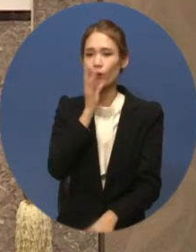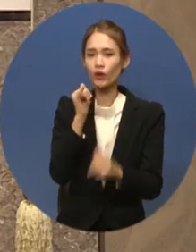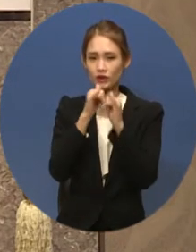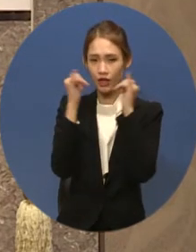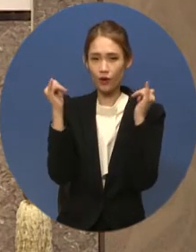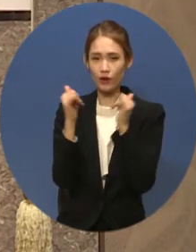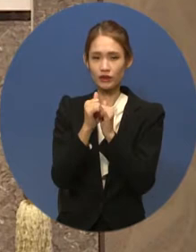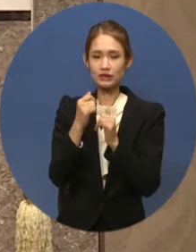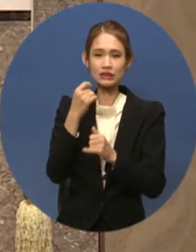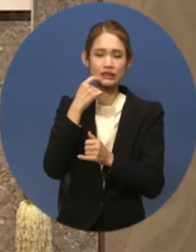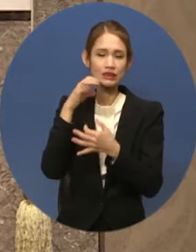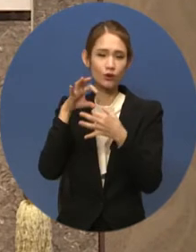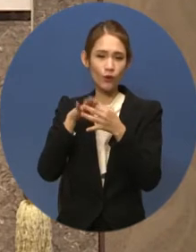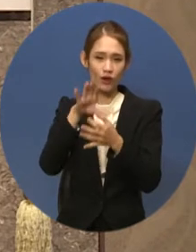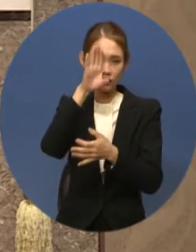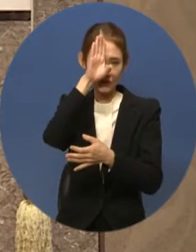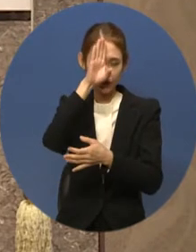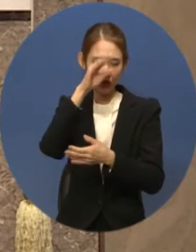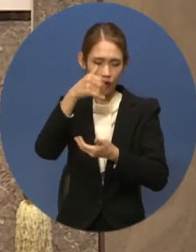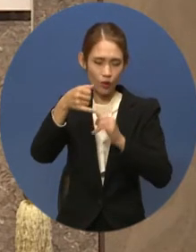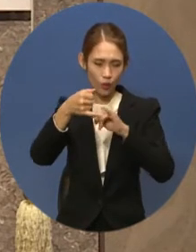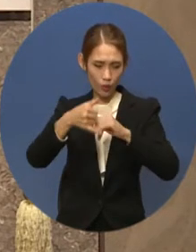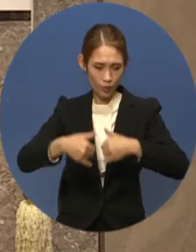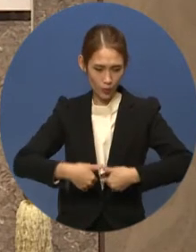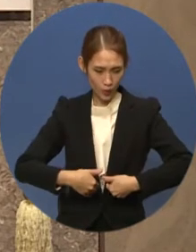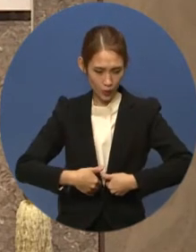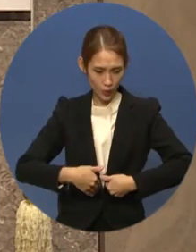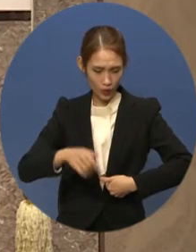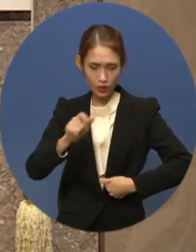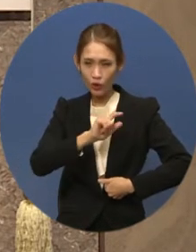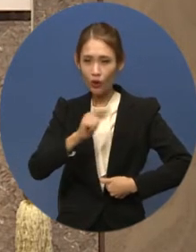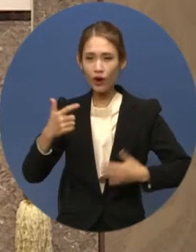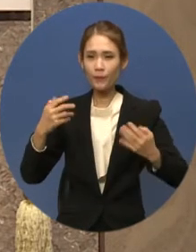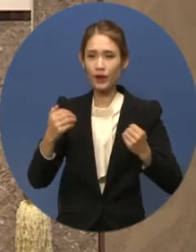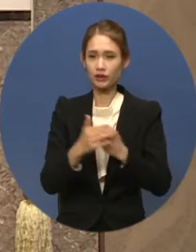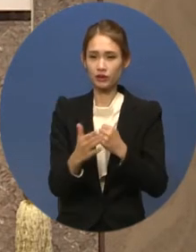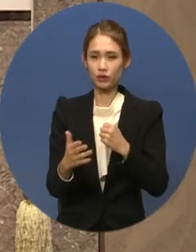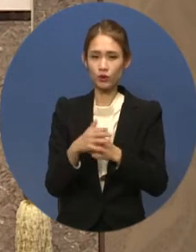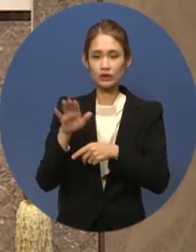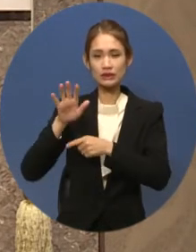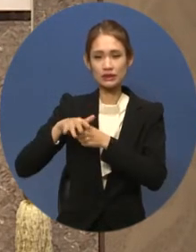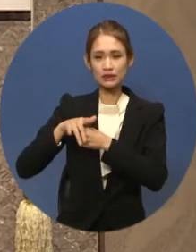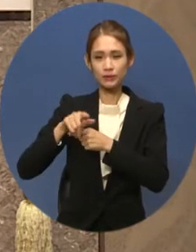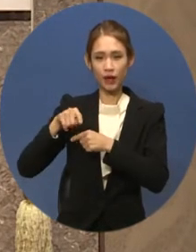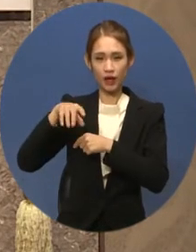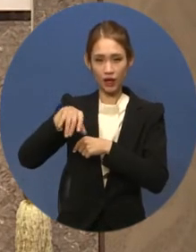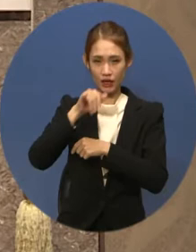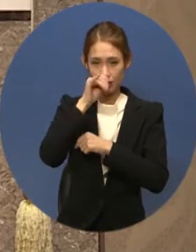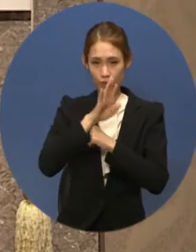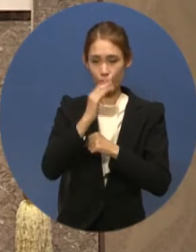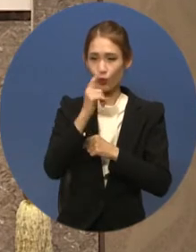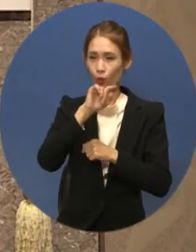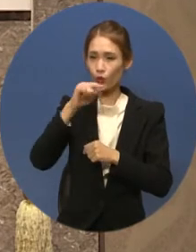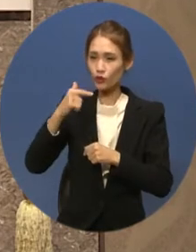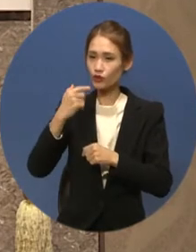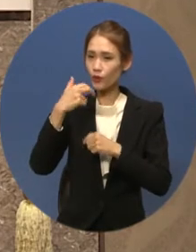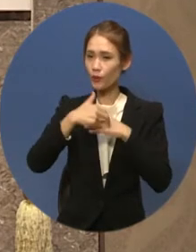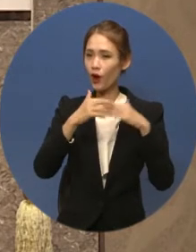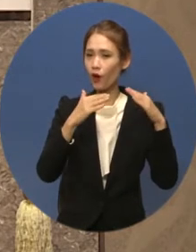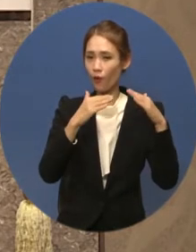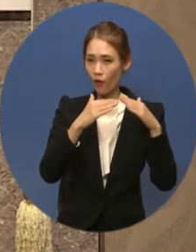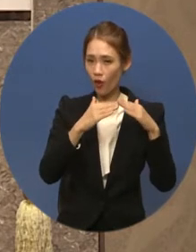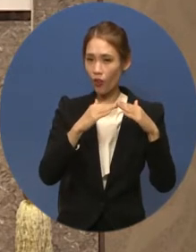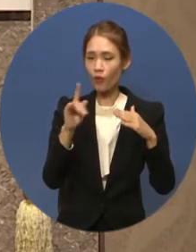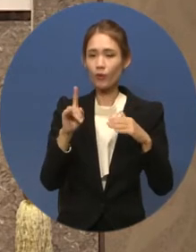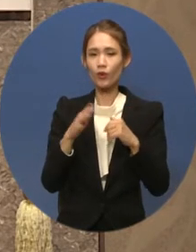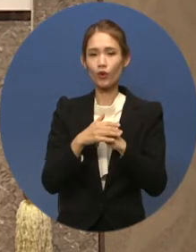치과 진료에 대한 요구들이 굉장히 높은 3 요요 지방에 있는 우리 보온 병원들 같은 경우에도 특히 이제 에